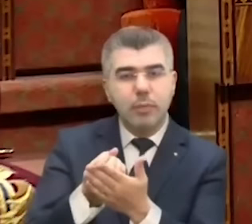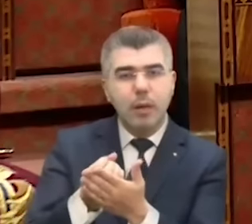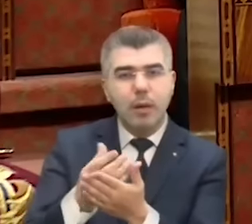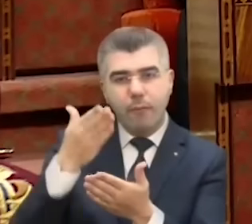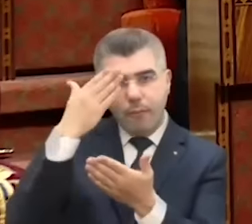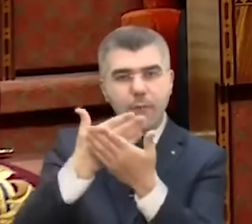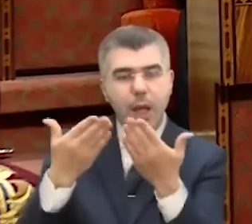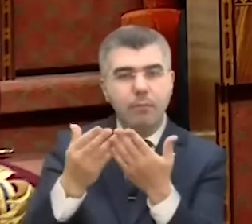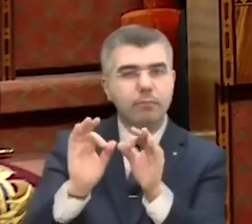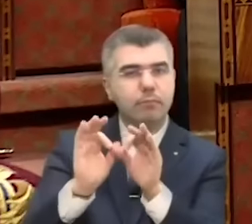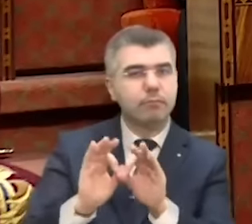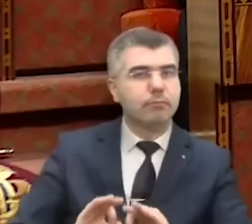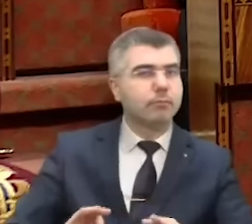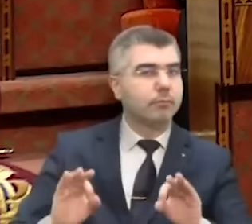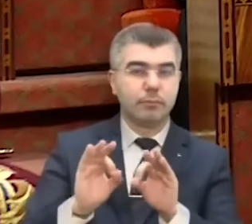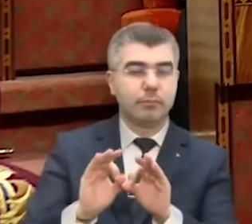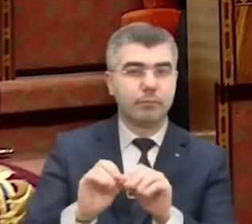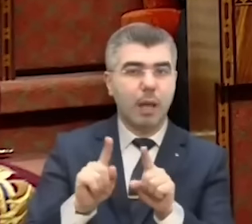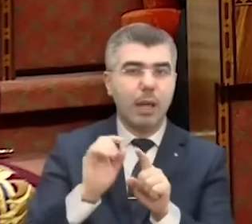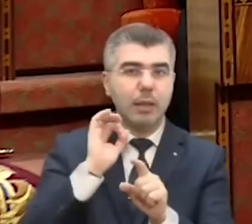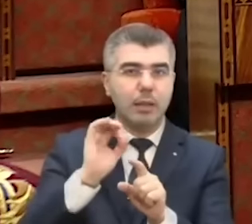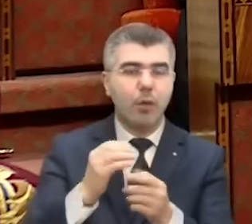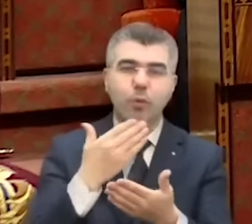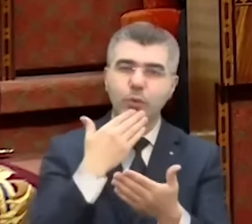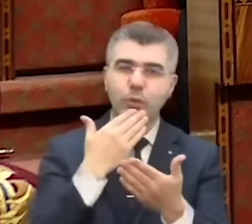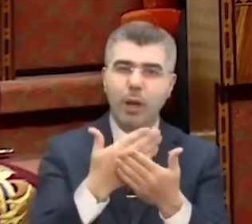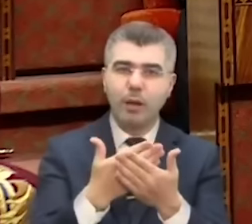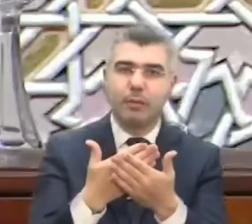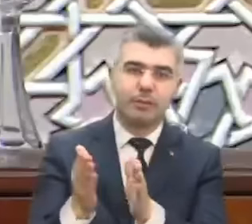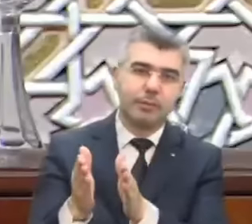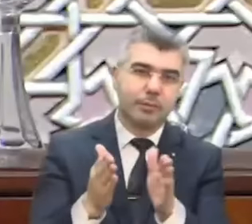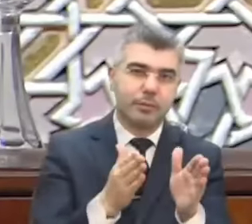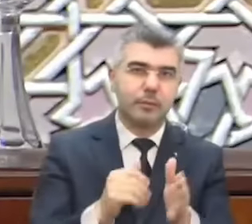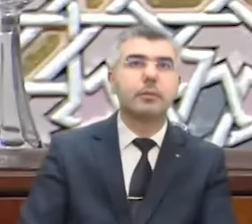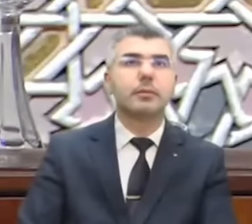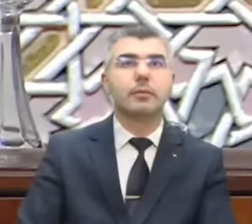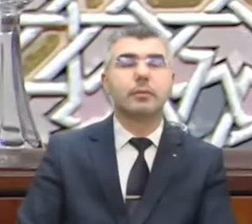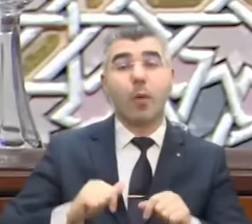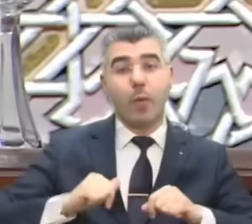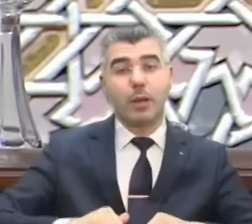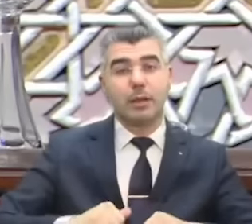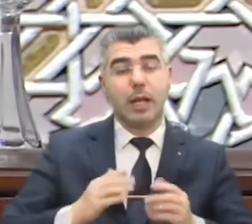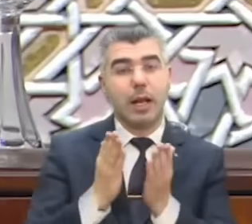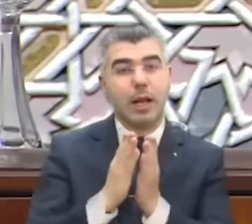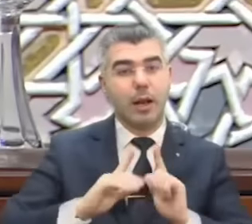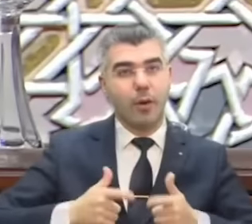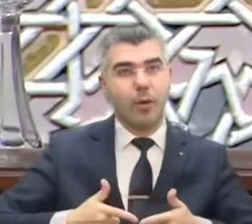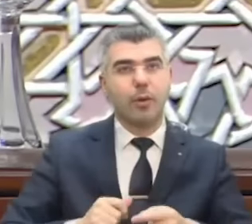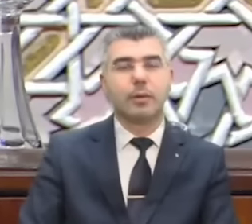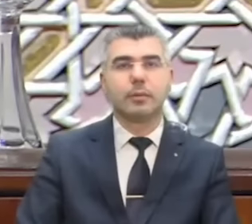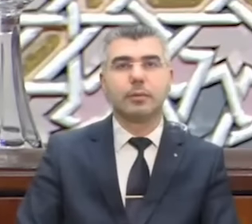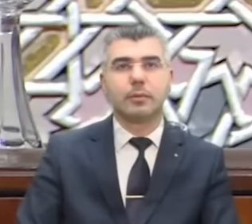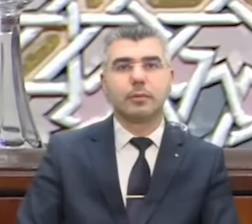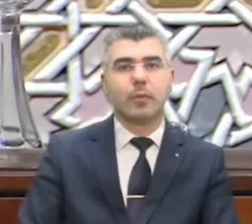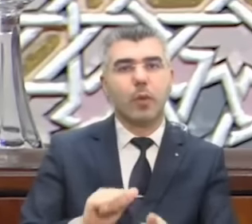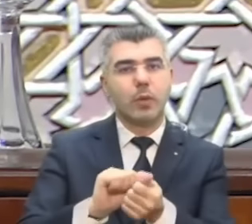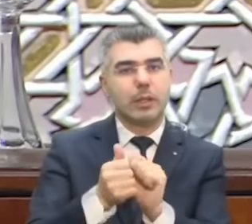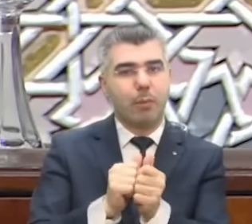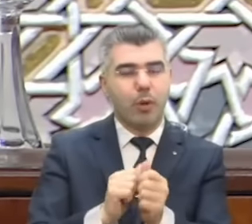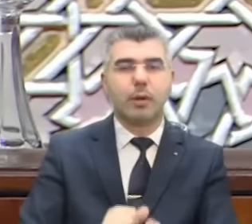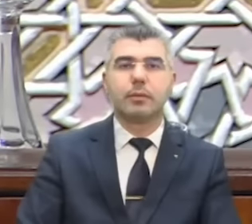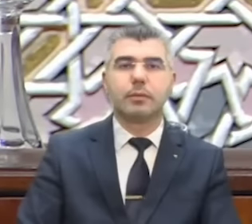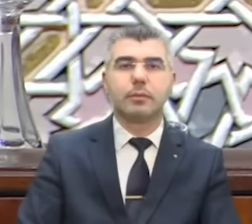الوصول إلى خدماتكم الموقرة. شكرا لكم. السيد وزير التربية الوطنية والتعليم والرياضة.